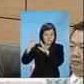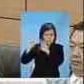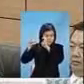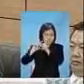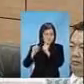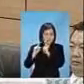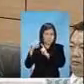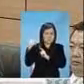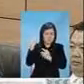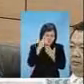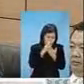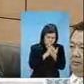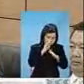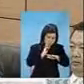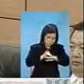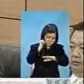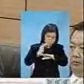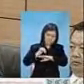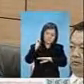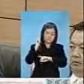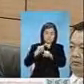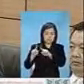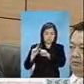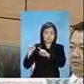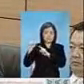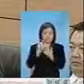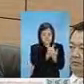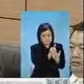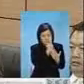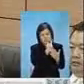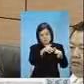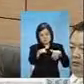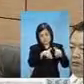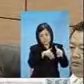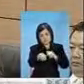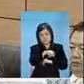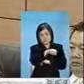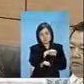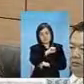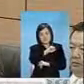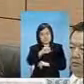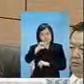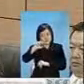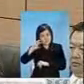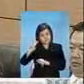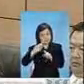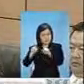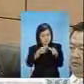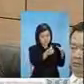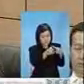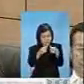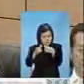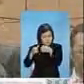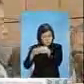นักวิชาการหลายคนตัวแทนประชาชนหลายท่านผู้สังเกตการหลายกลุ่มชี้ตร